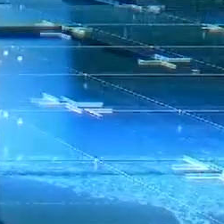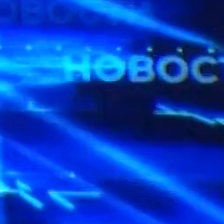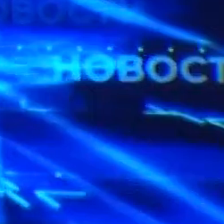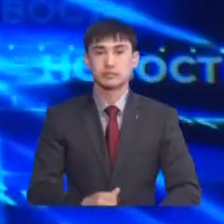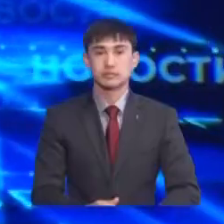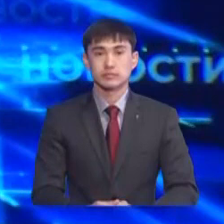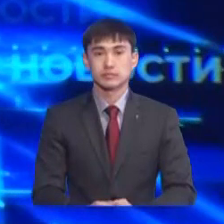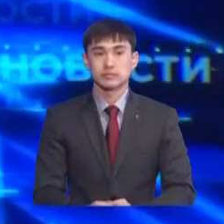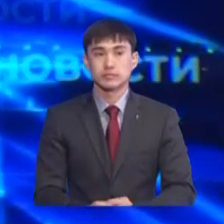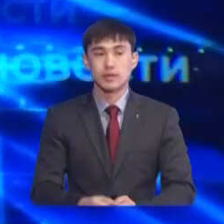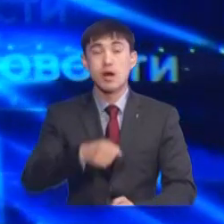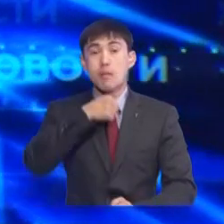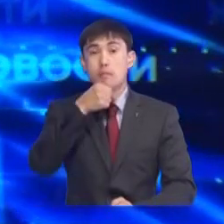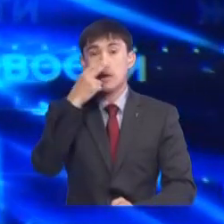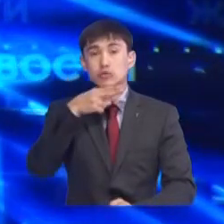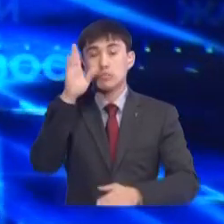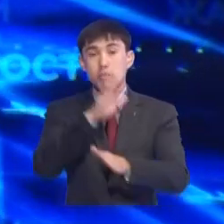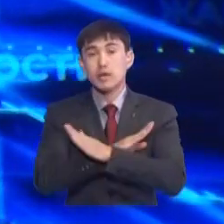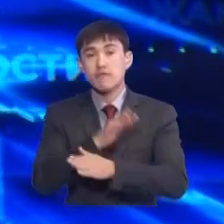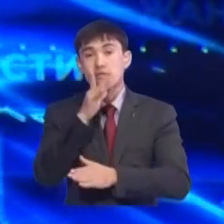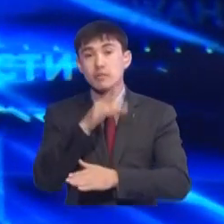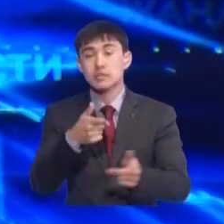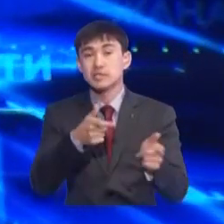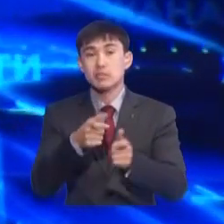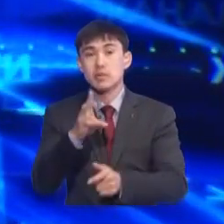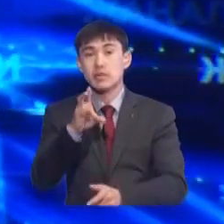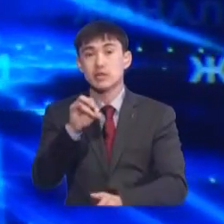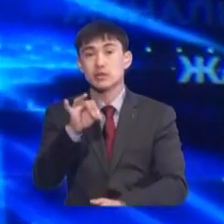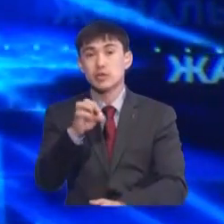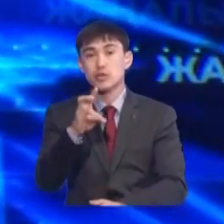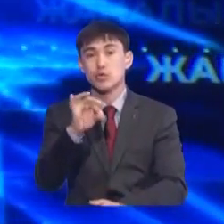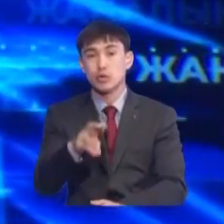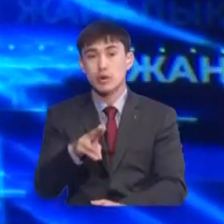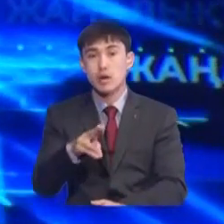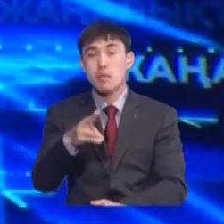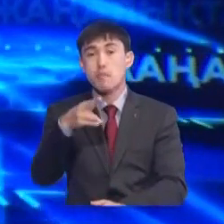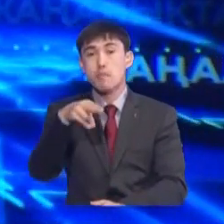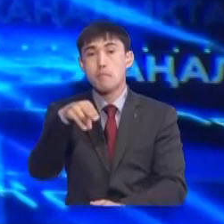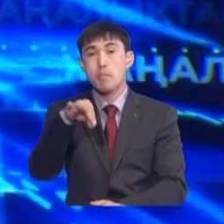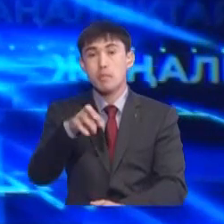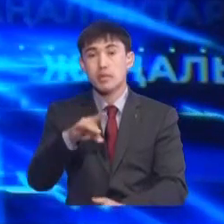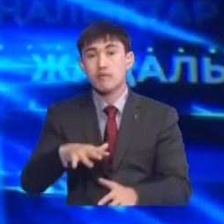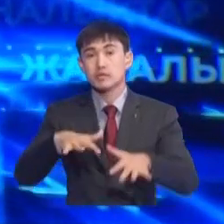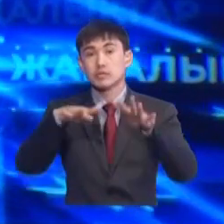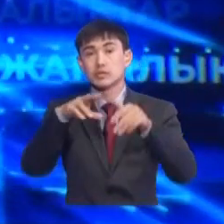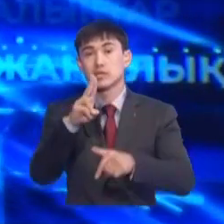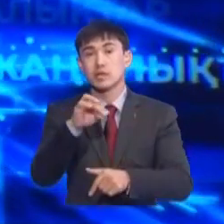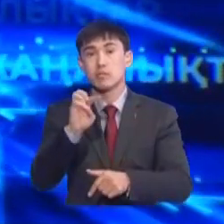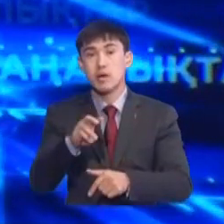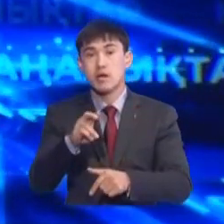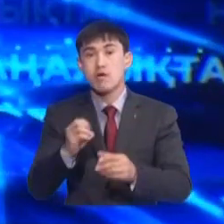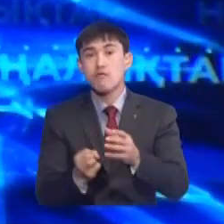интернет-ресурсов подросток погиб во время стрельбы в метро нью-йорка Пепел на высоту 3 км выбросил вулкан в